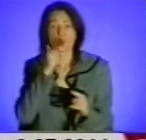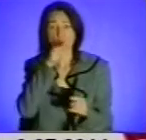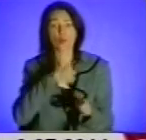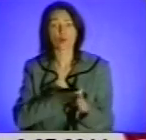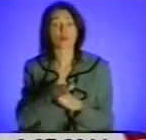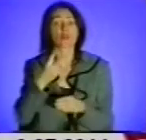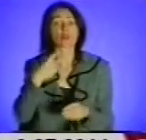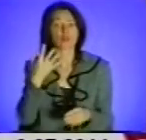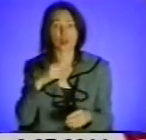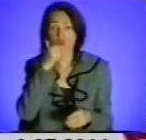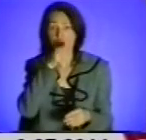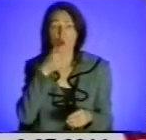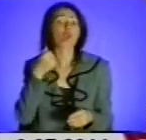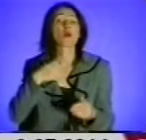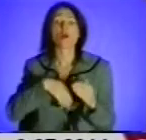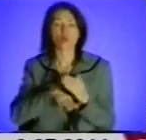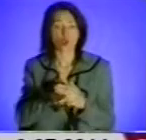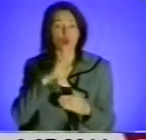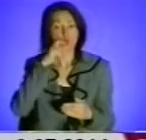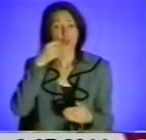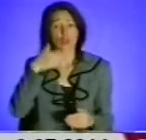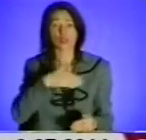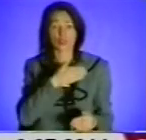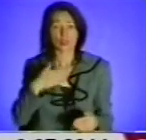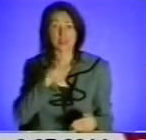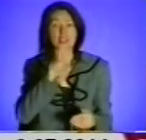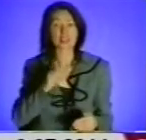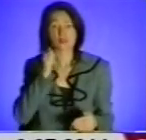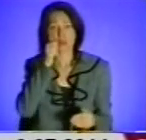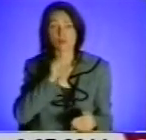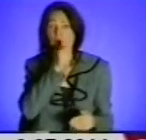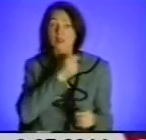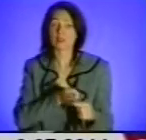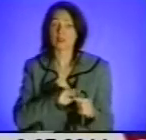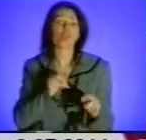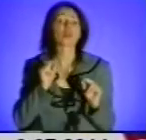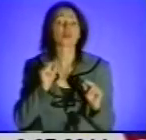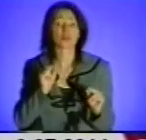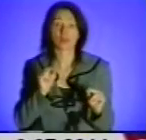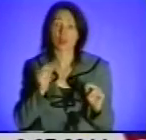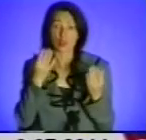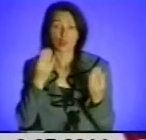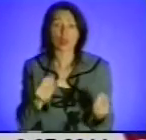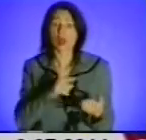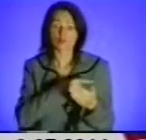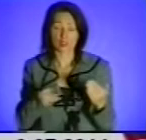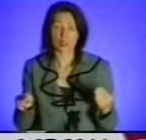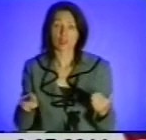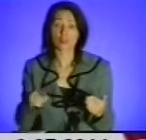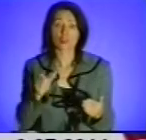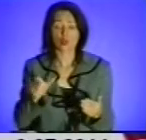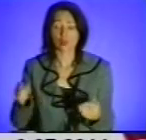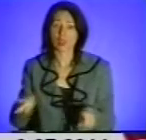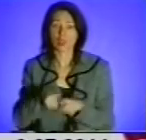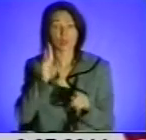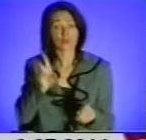Української греко-католицької церкви з підпілля. З цієї нагоди відзначать духовенство і віруючих. Мирян дуже є багато, то там тільки зачитають,